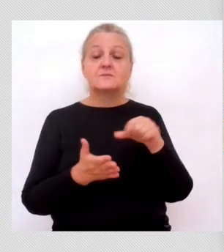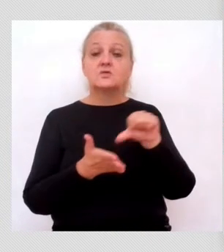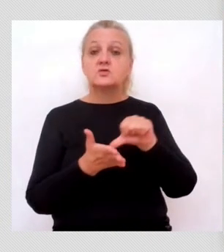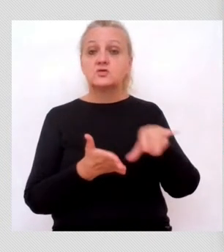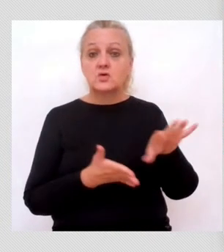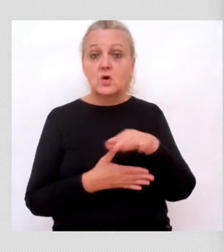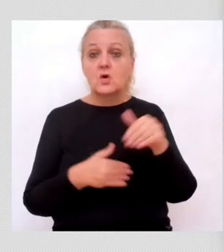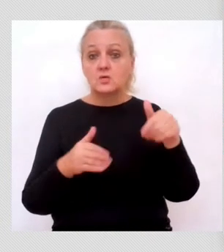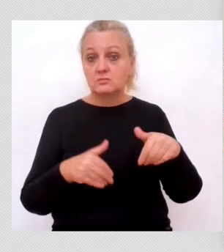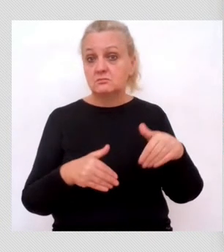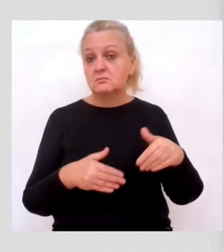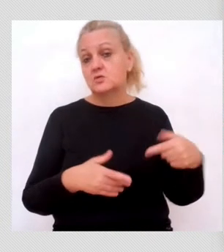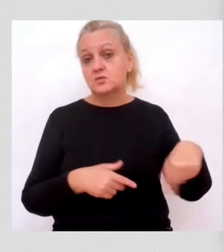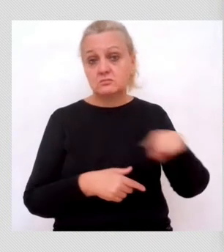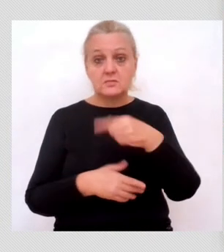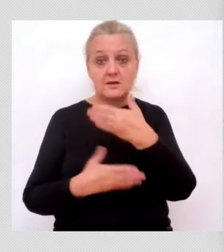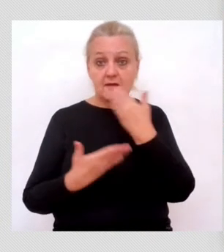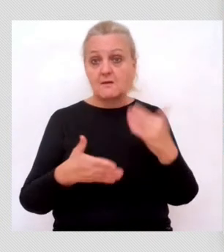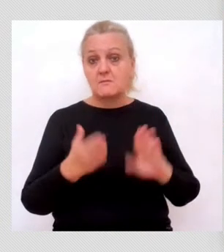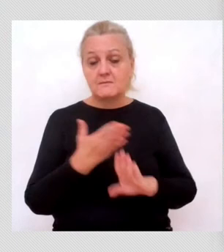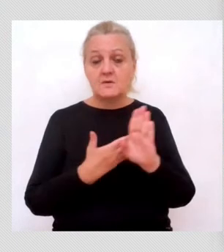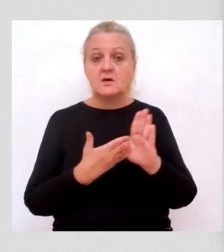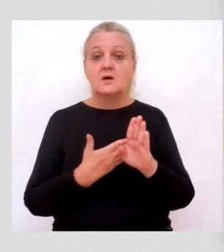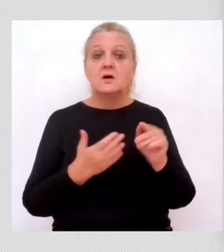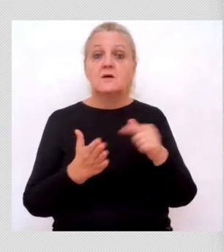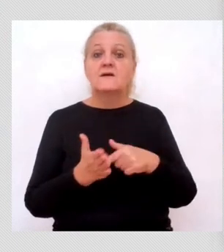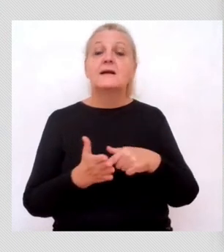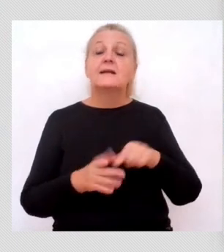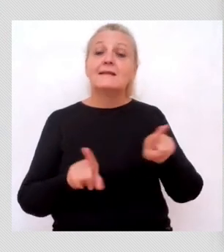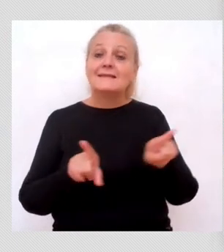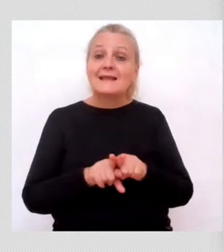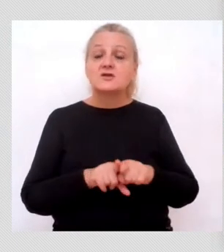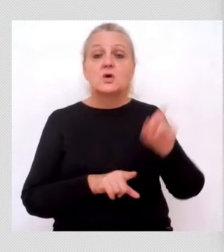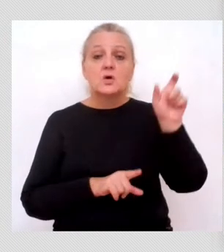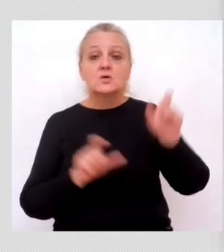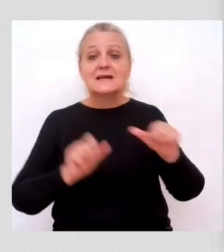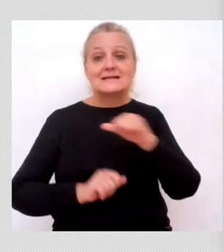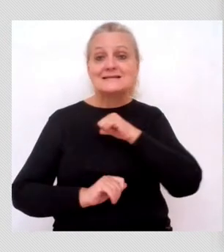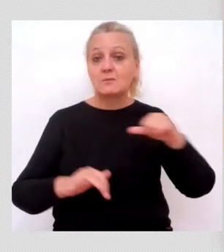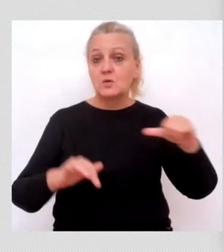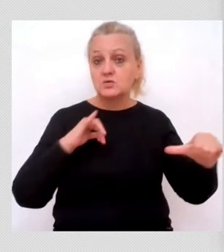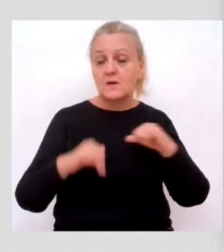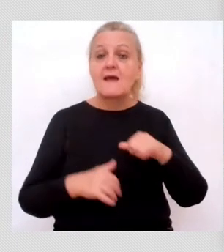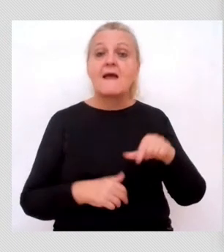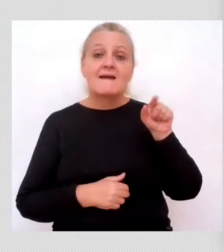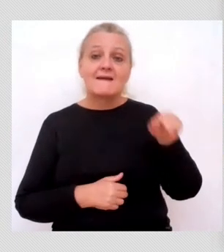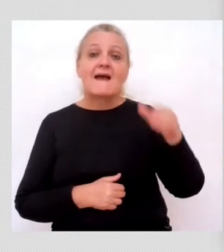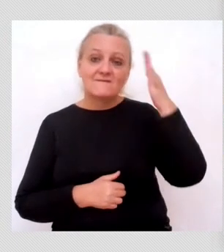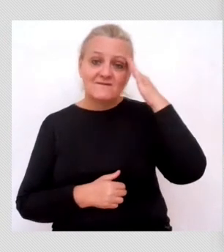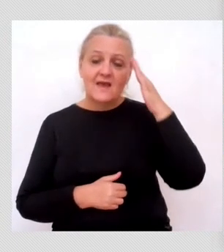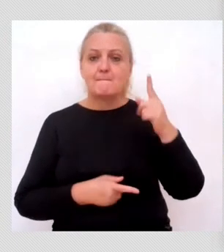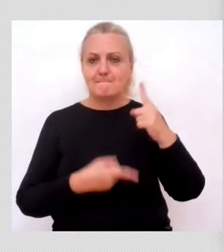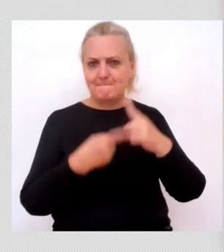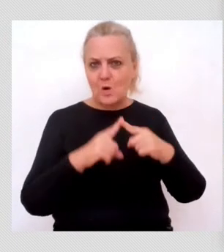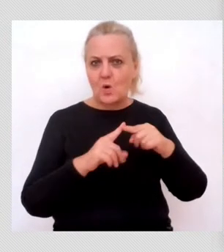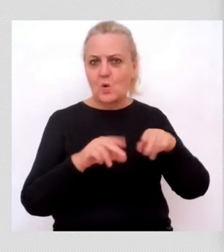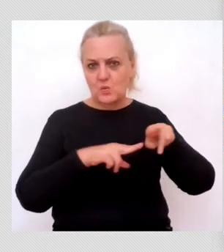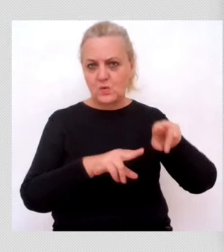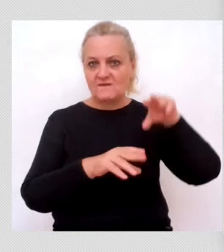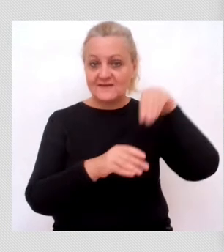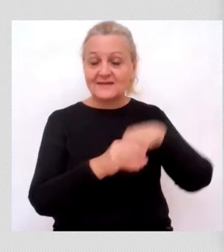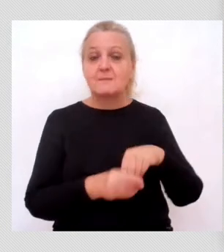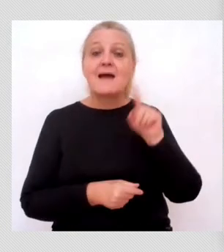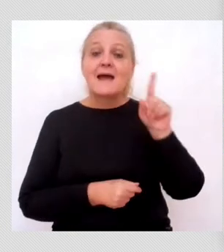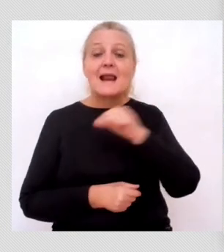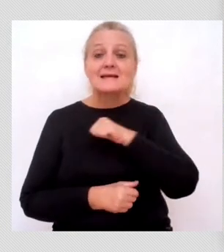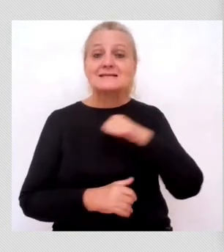tutaj nie ma, ale też pomyślałbym o środowisku samorządowym, bo jednak samorządowcy, ja wiem, że to są politycy i to padło, natomiast samorząd